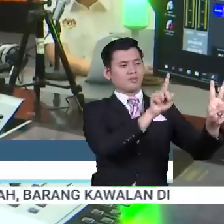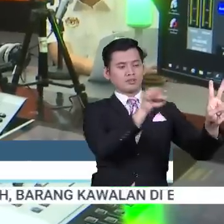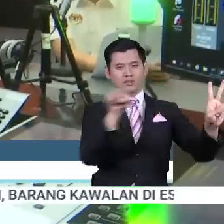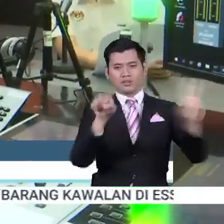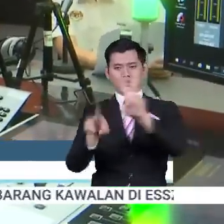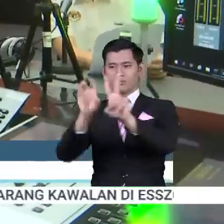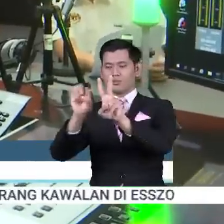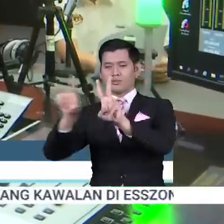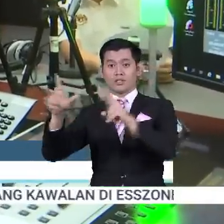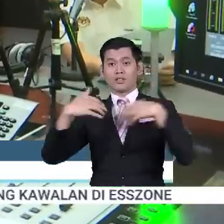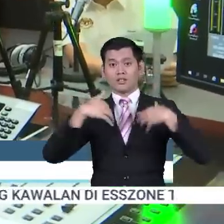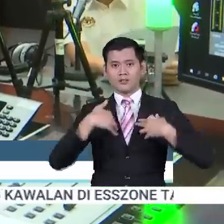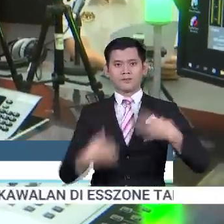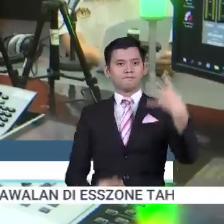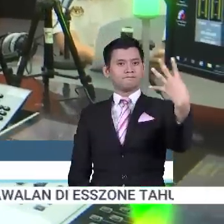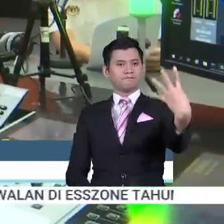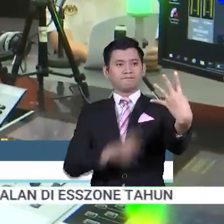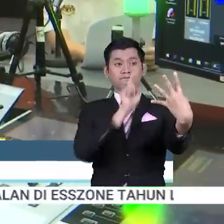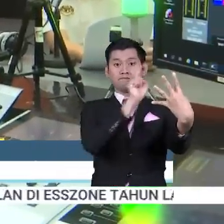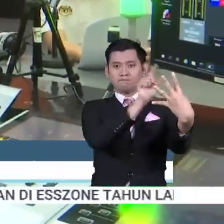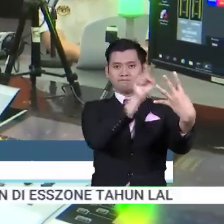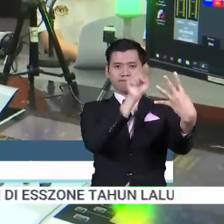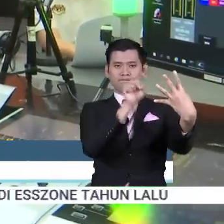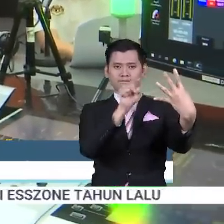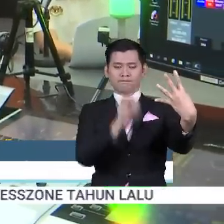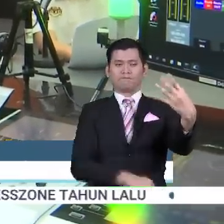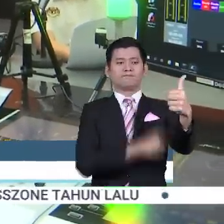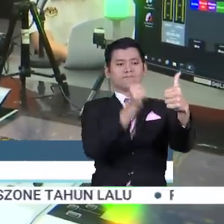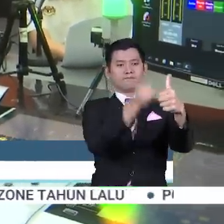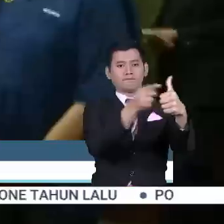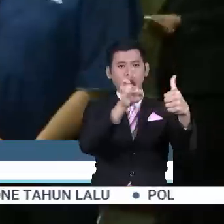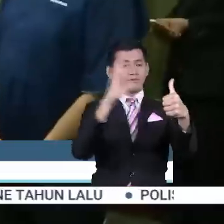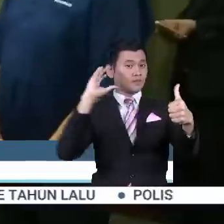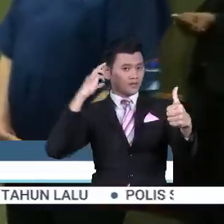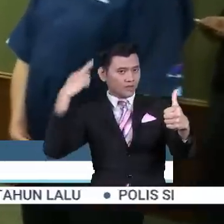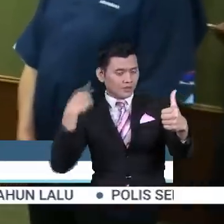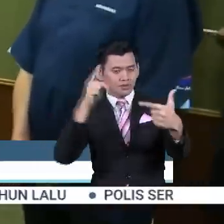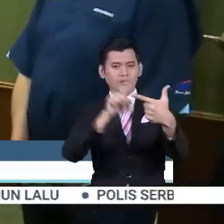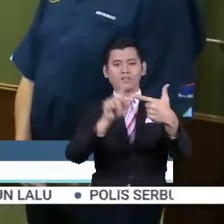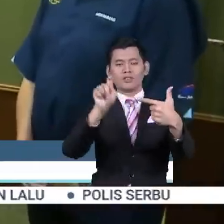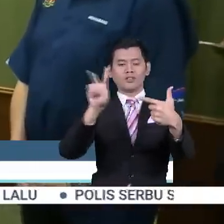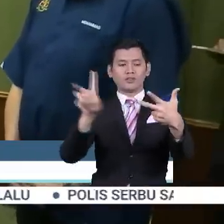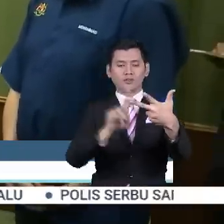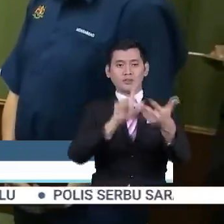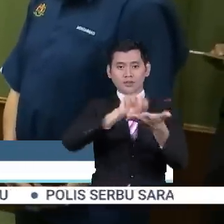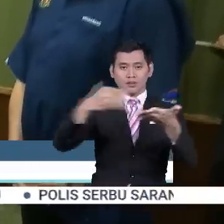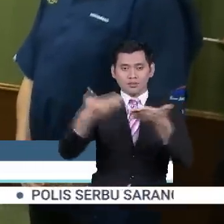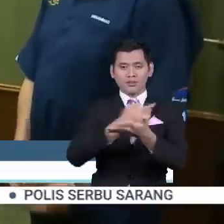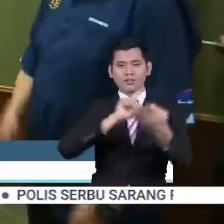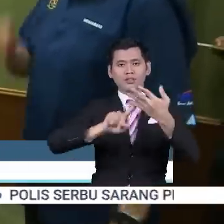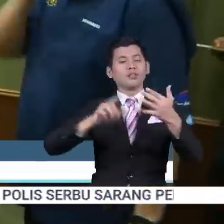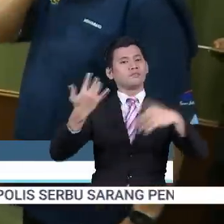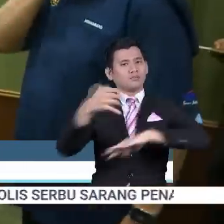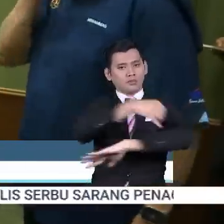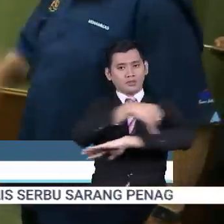2021-2023 melibatkan 4 tunjang utama. Ia merangkumi radio, televisyen, media baharu dan kejuruteraan dari segi